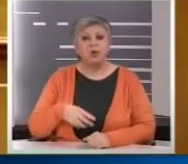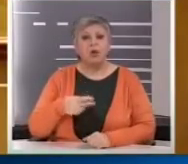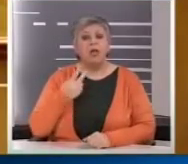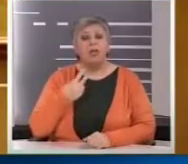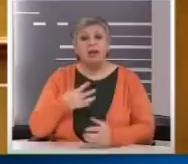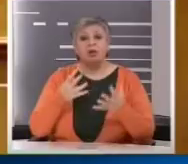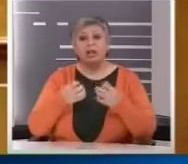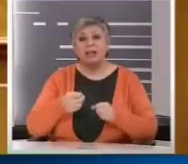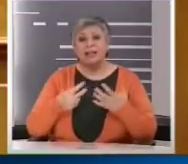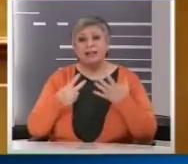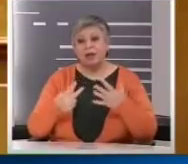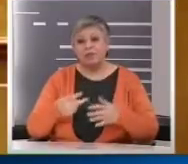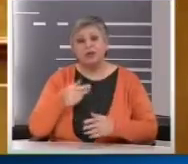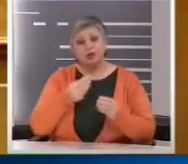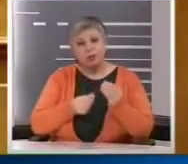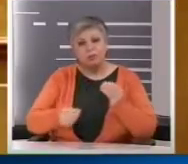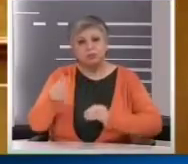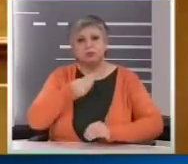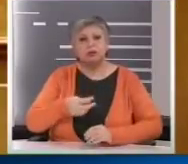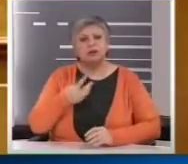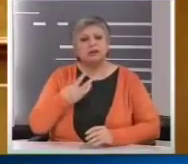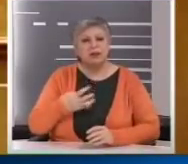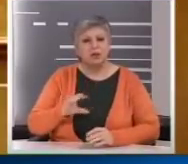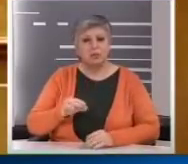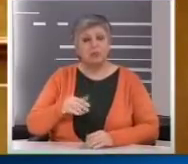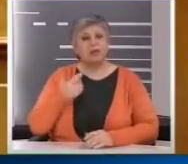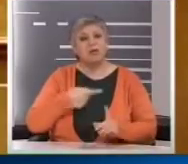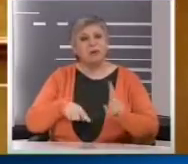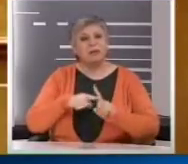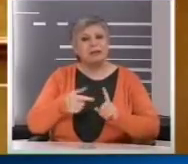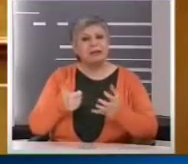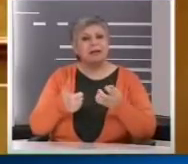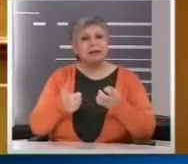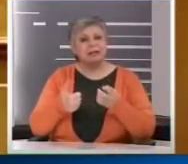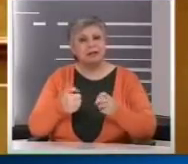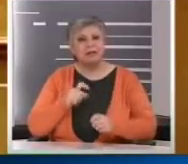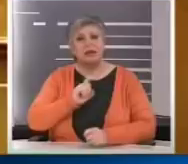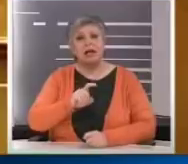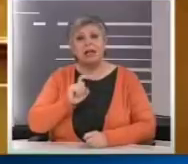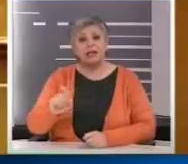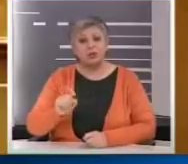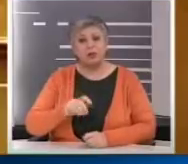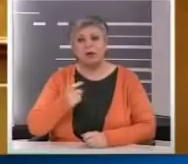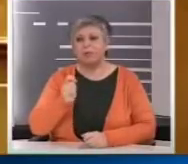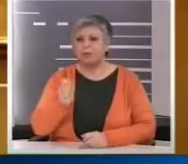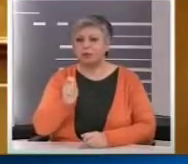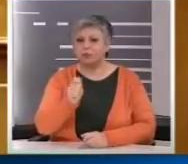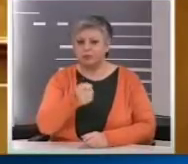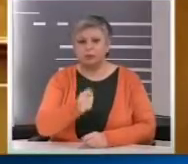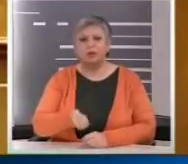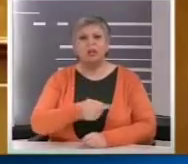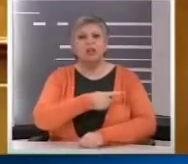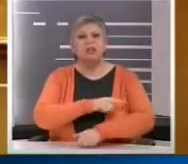φέτος, χωρίς να υπολογίζω τα περίπου 60 εκατομμύρια ευρώ που πληρώσαμε στους συναδέλφους γιατρούς και λοιπό προσωπικό